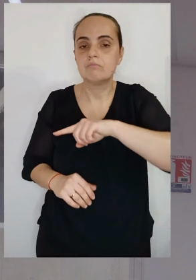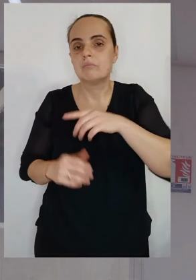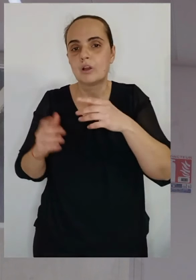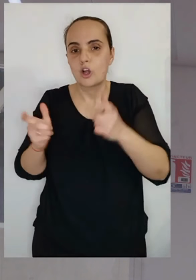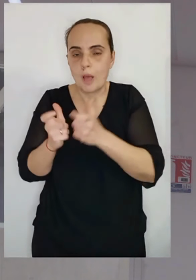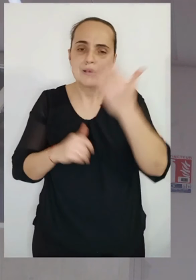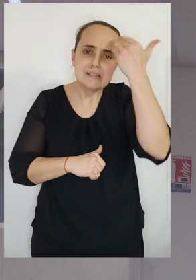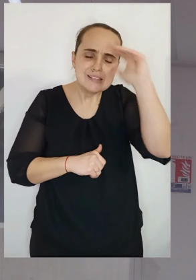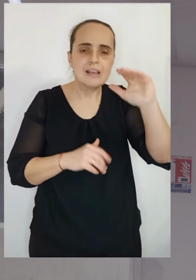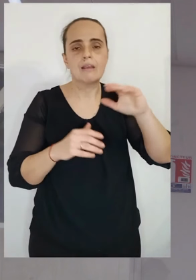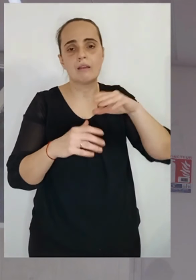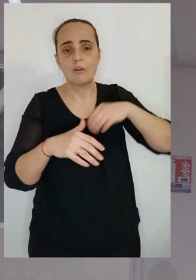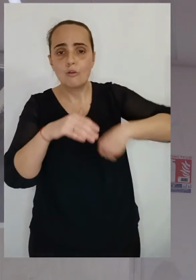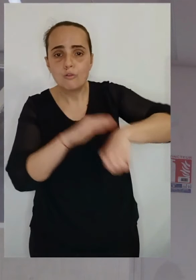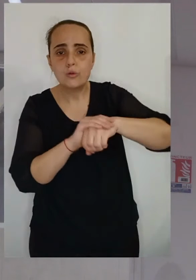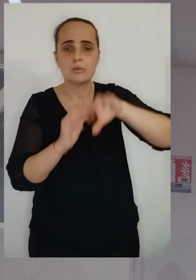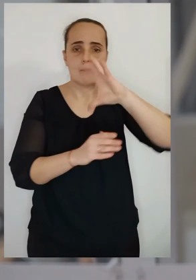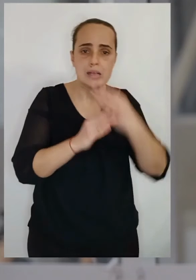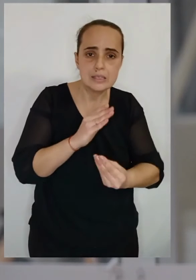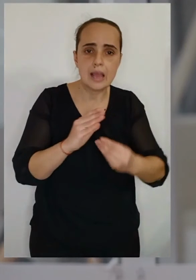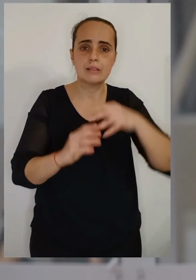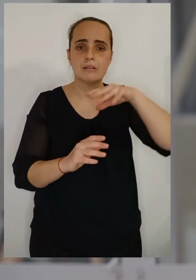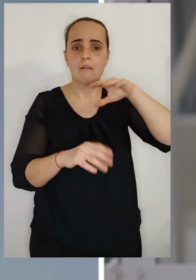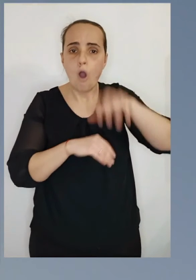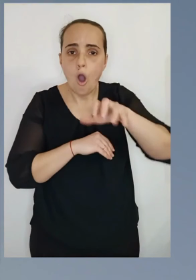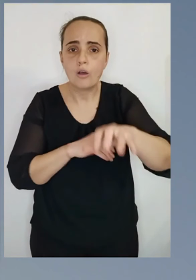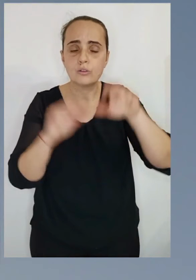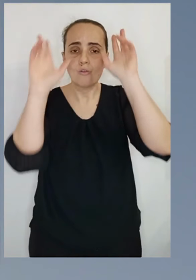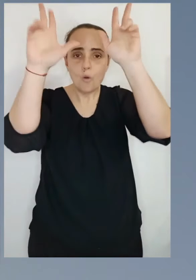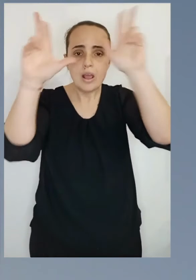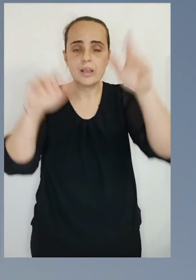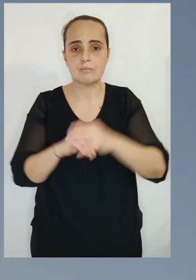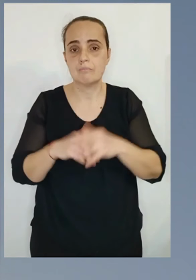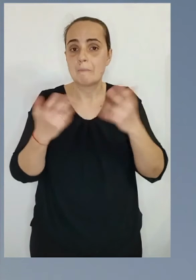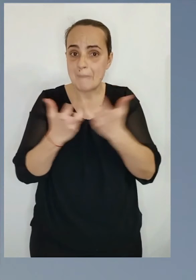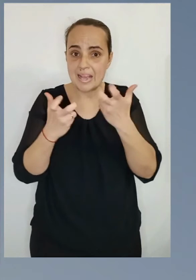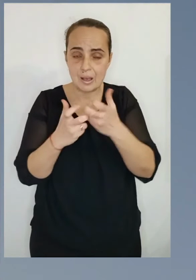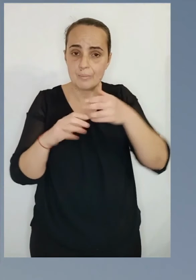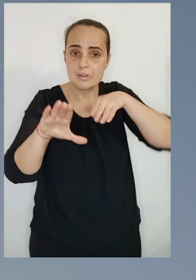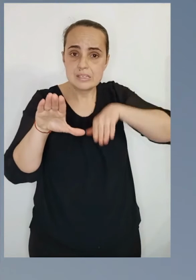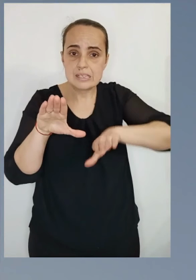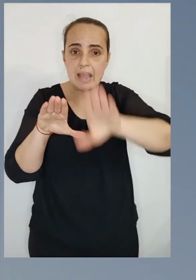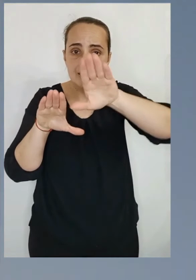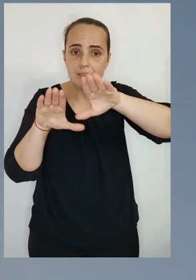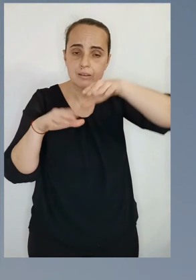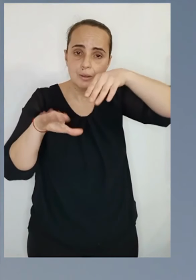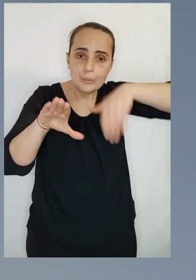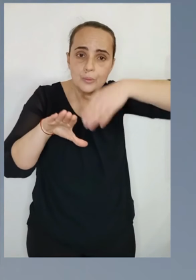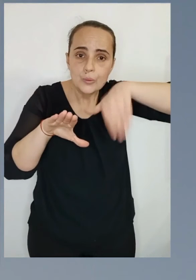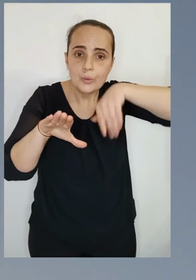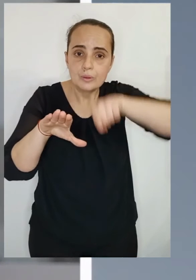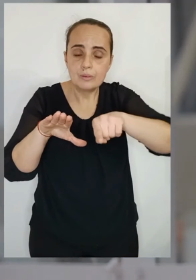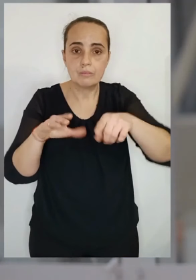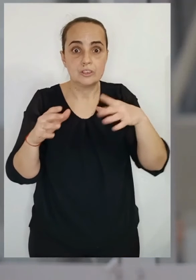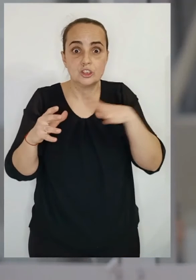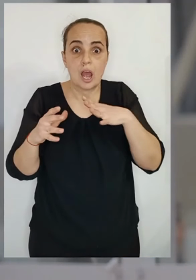foot, le basket, le hand, le volley. Mais le skate et le skatepark de la Plaine des Sports est aussi bondé de